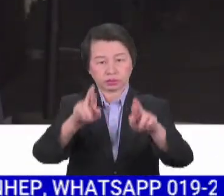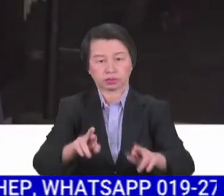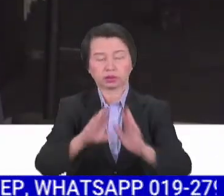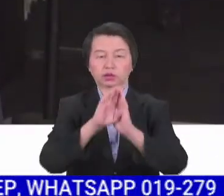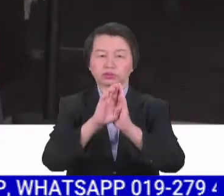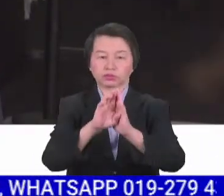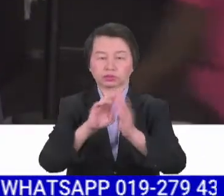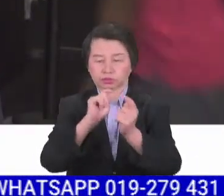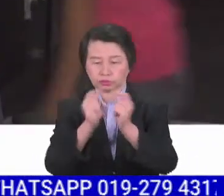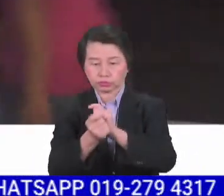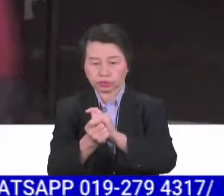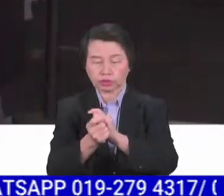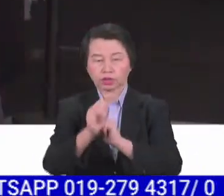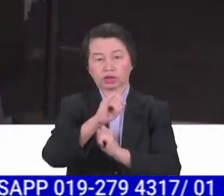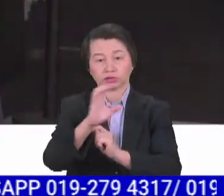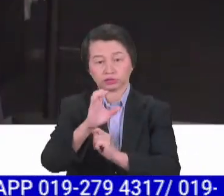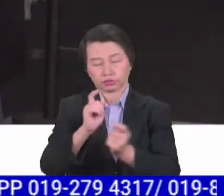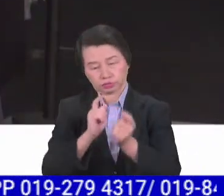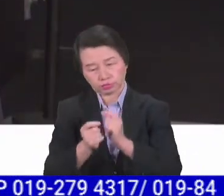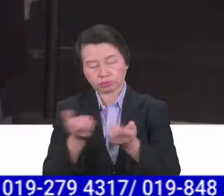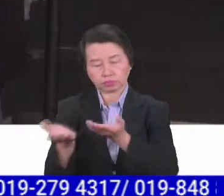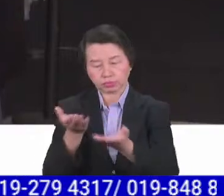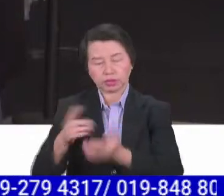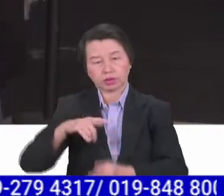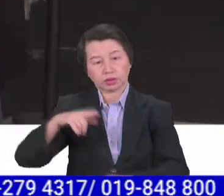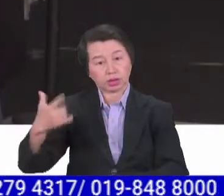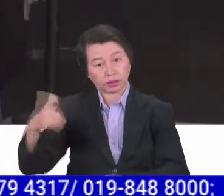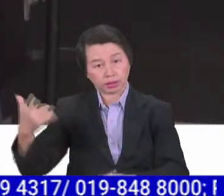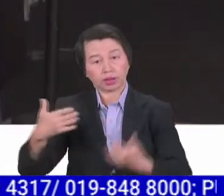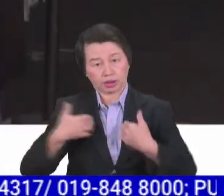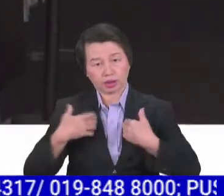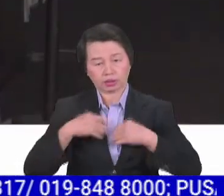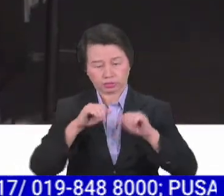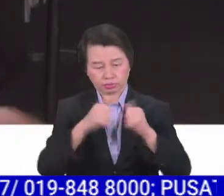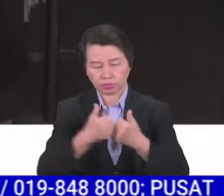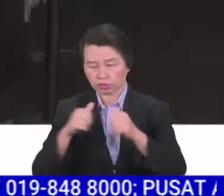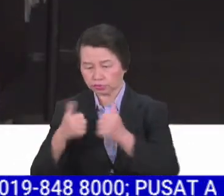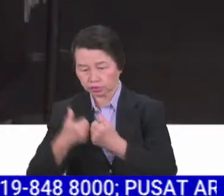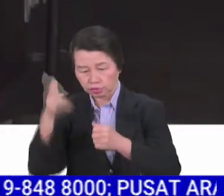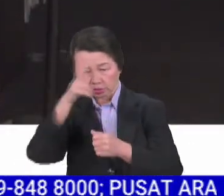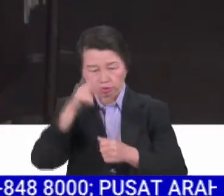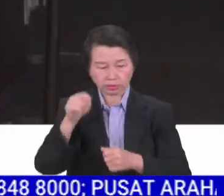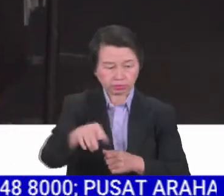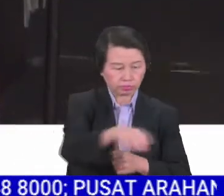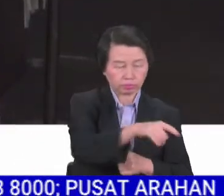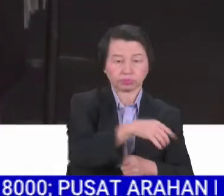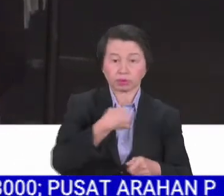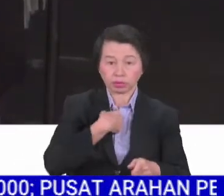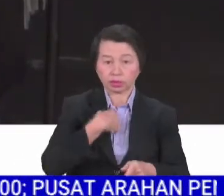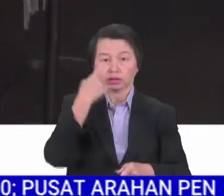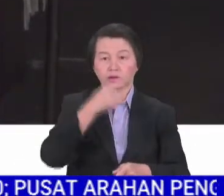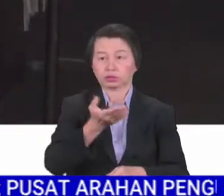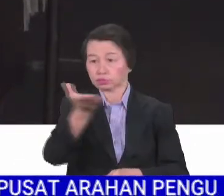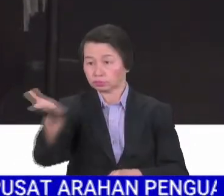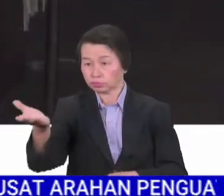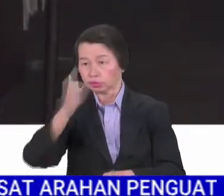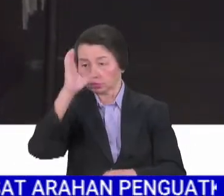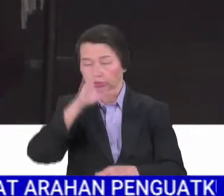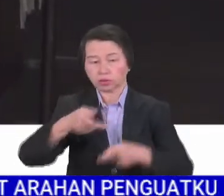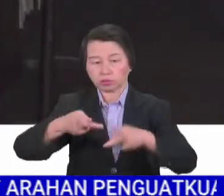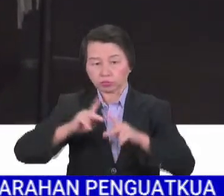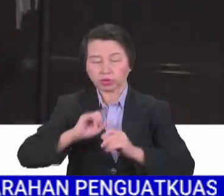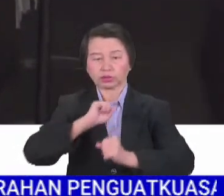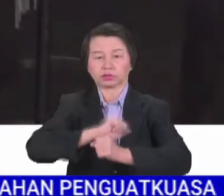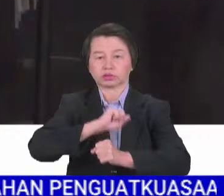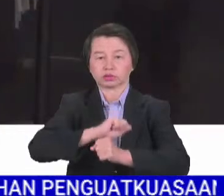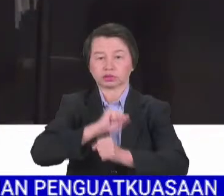seperti penukaran kad pengenalan dan perkhidmatan-perkhidmatan lain dari pelbagai agensi kerajaan yang terlibat. Dan bagi mereka yang mencari peluang pekerjaan